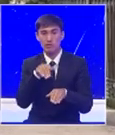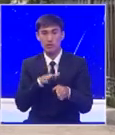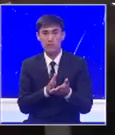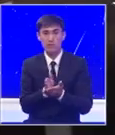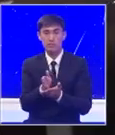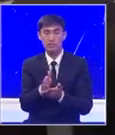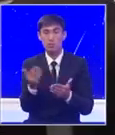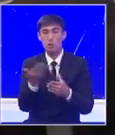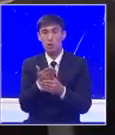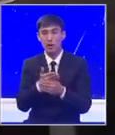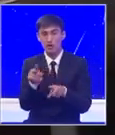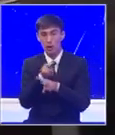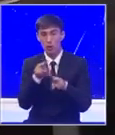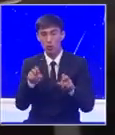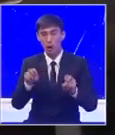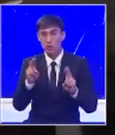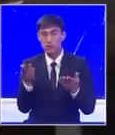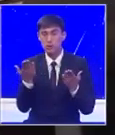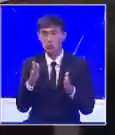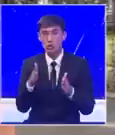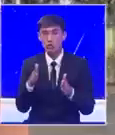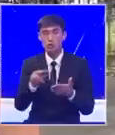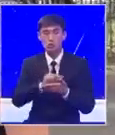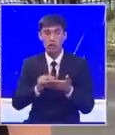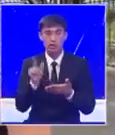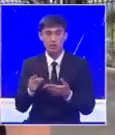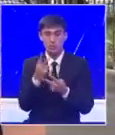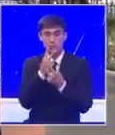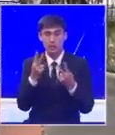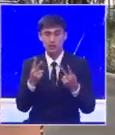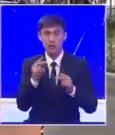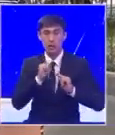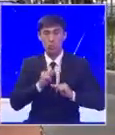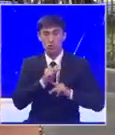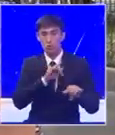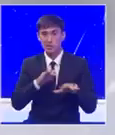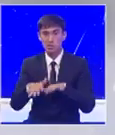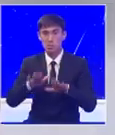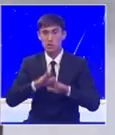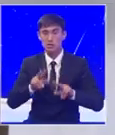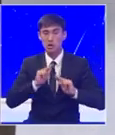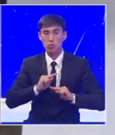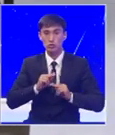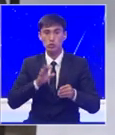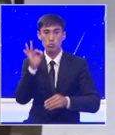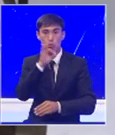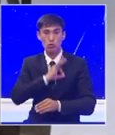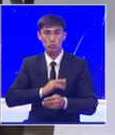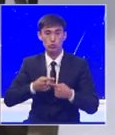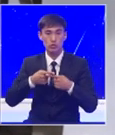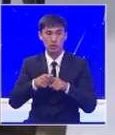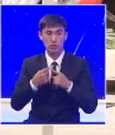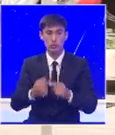Это помогает держать на контроле опасные ситуации. Журналистам продемонстрировали рабочий процесс, место работы и используемую